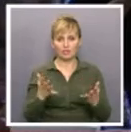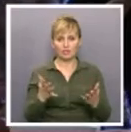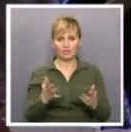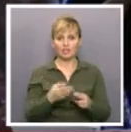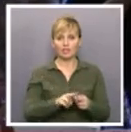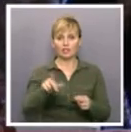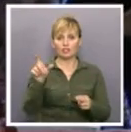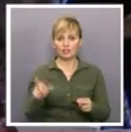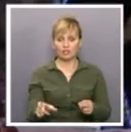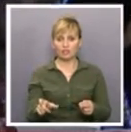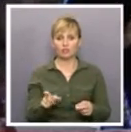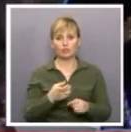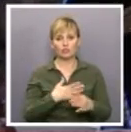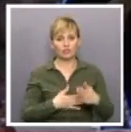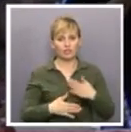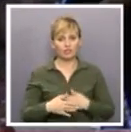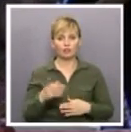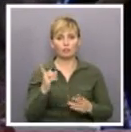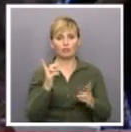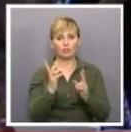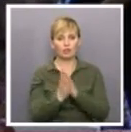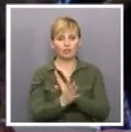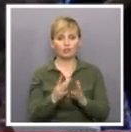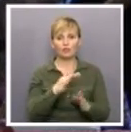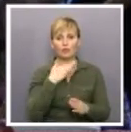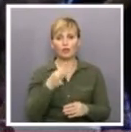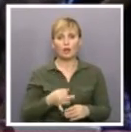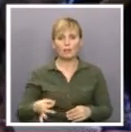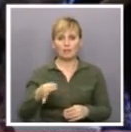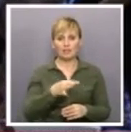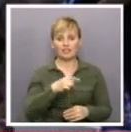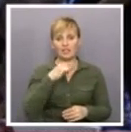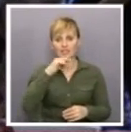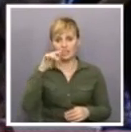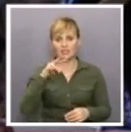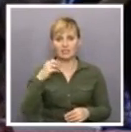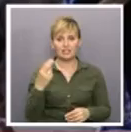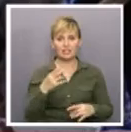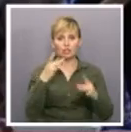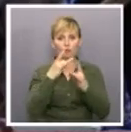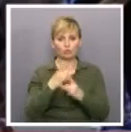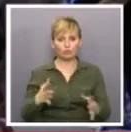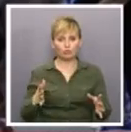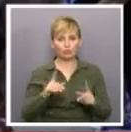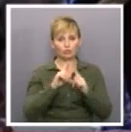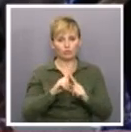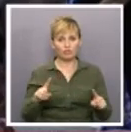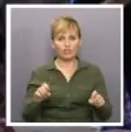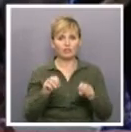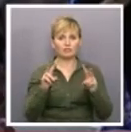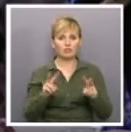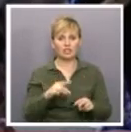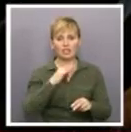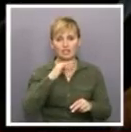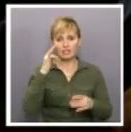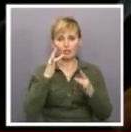– личность ренессансная, первопроходец во многих областях казахской национальной культуры, уникальный специалист казахской